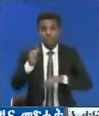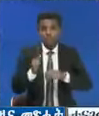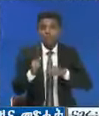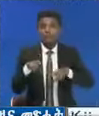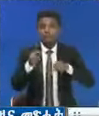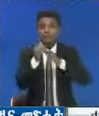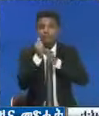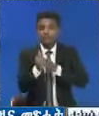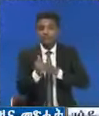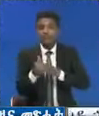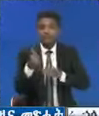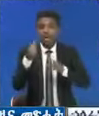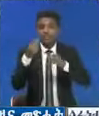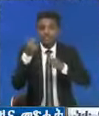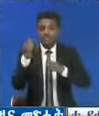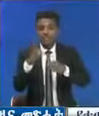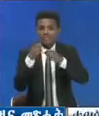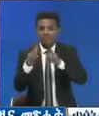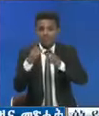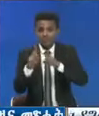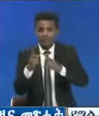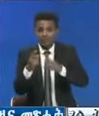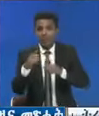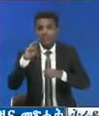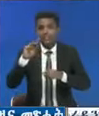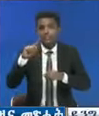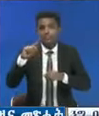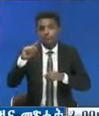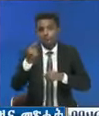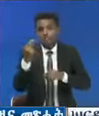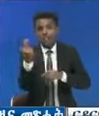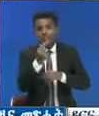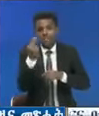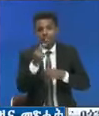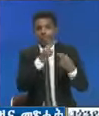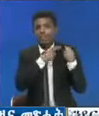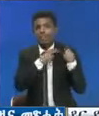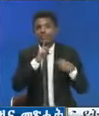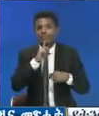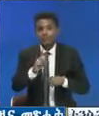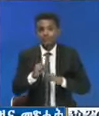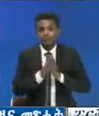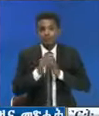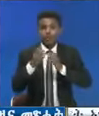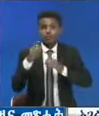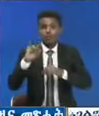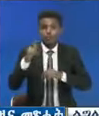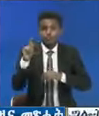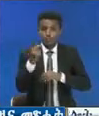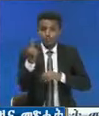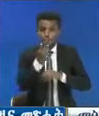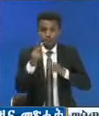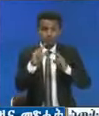ፍራፍሬ መስኖ አጠቃቀም ቡድን መሪ አቶ ሀውልቱ ታደሰ ናቸው። የፍራፍሬ ዘርፉ ስናይ በሁለት መንገድ እናያለን። ዞናችን በሁለት ኮሞዲቲዎች የተያዘ